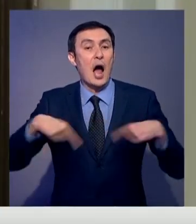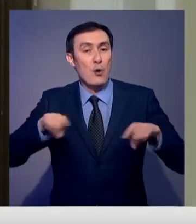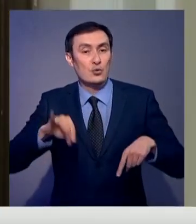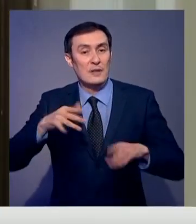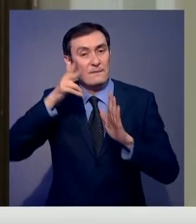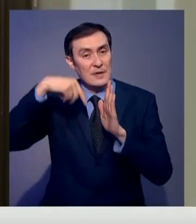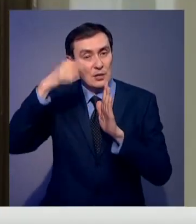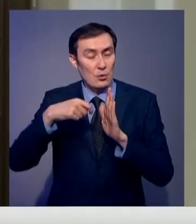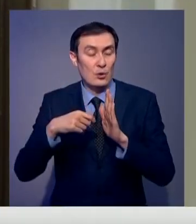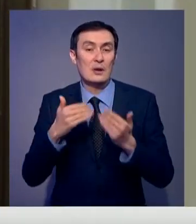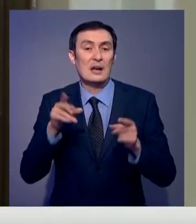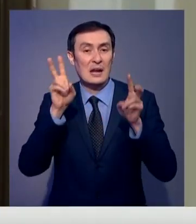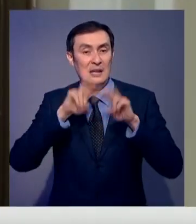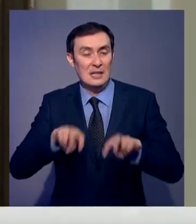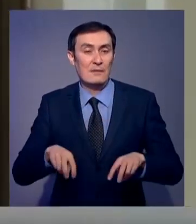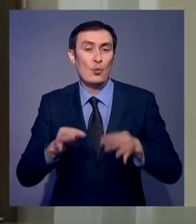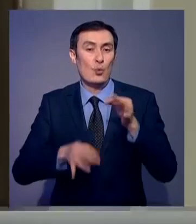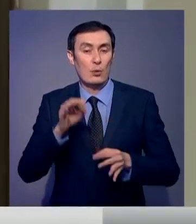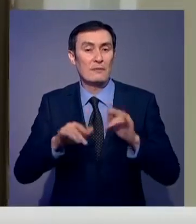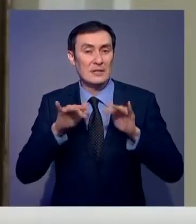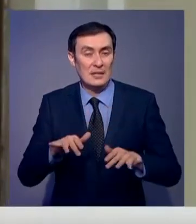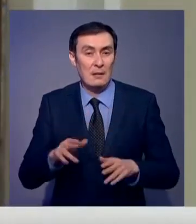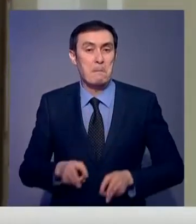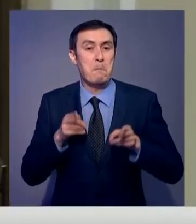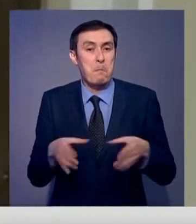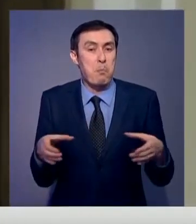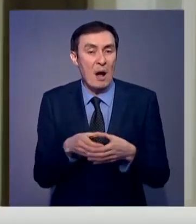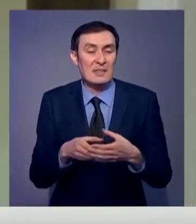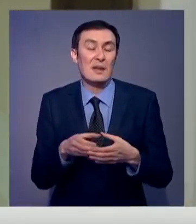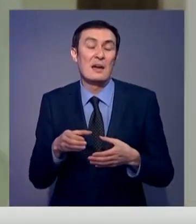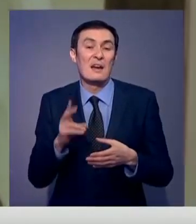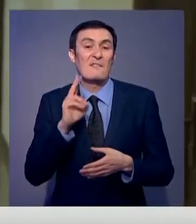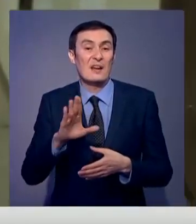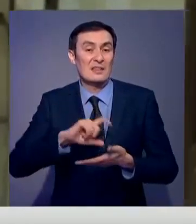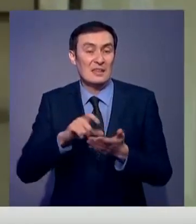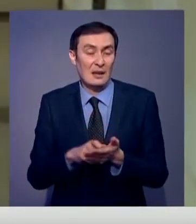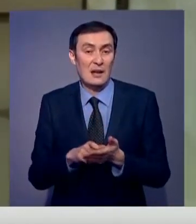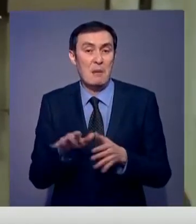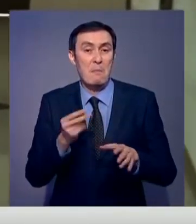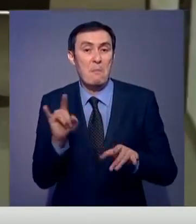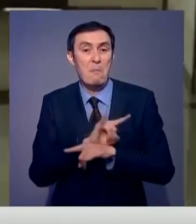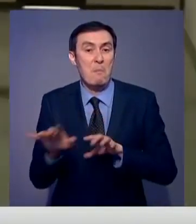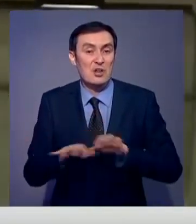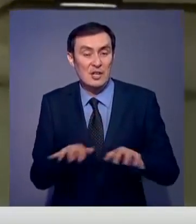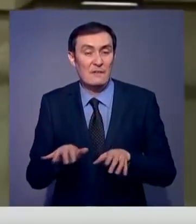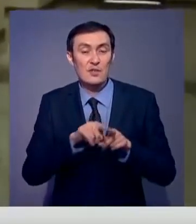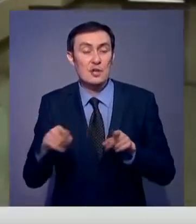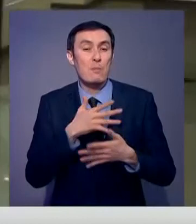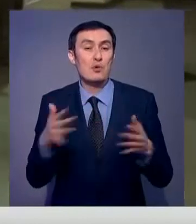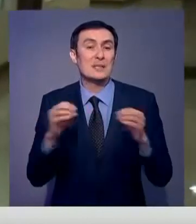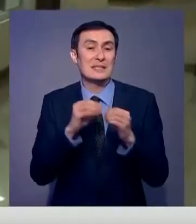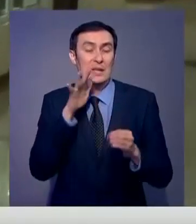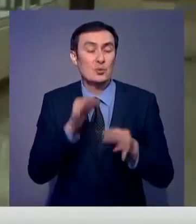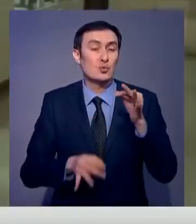видеозаписями. Расследование уголовных дел в отношении банды квартирных мошенников в Павлодаре длится уже больше 10 лет.